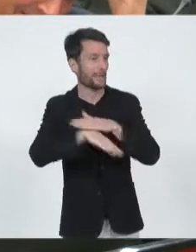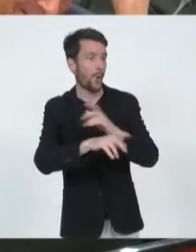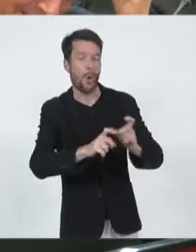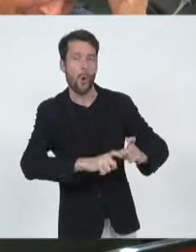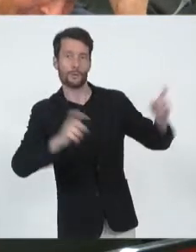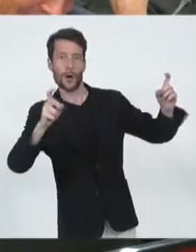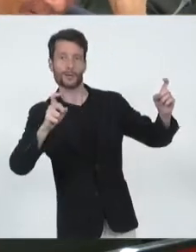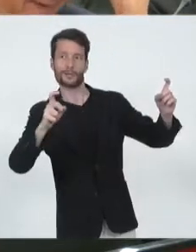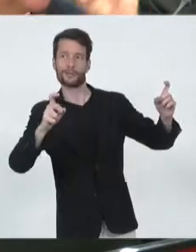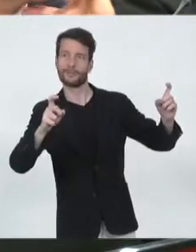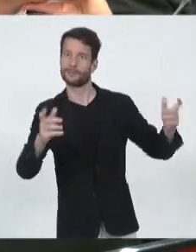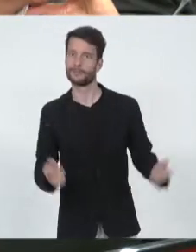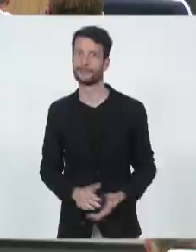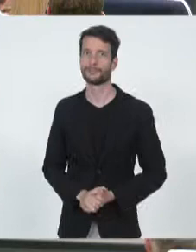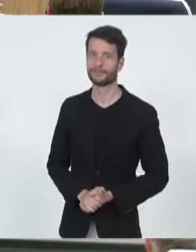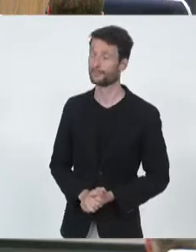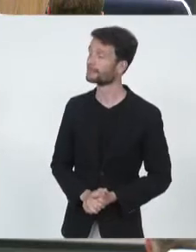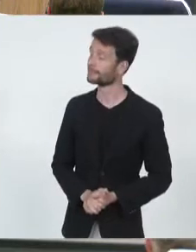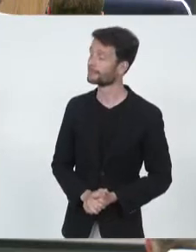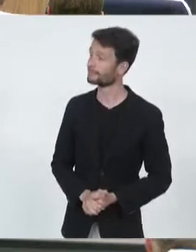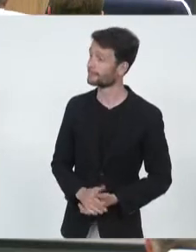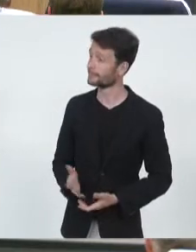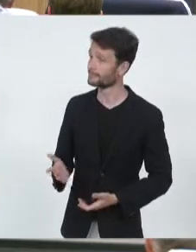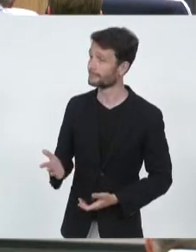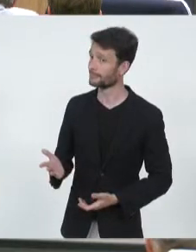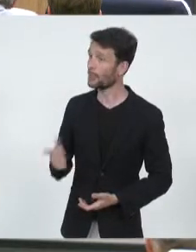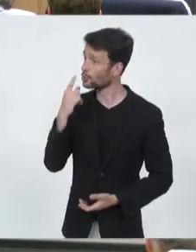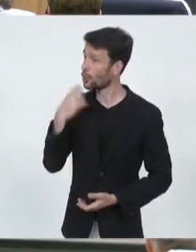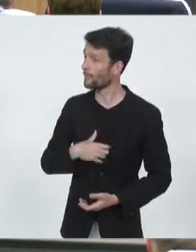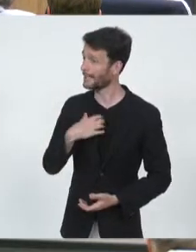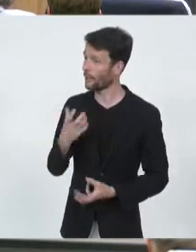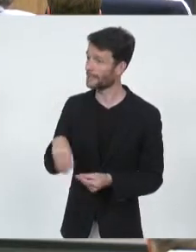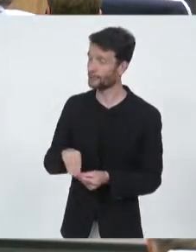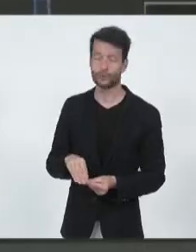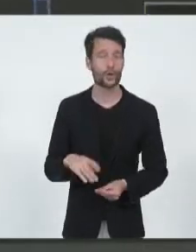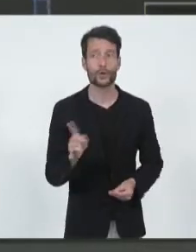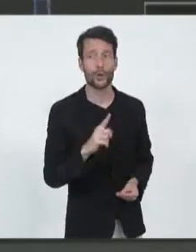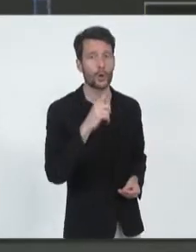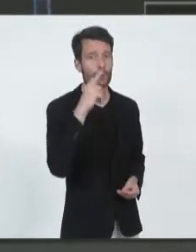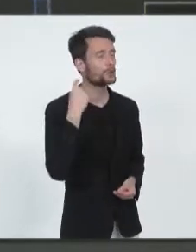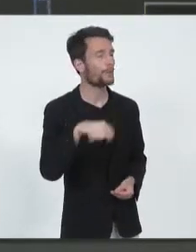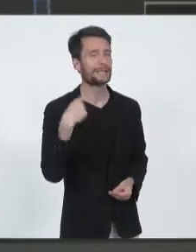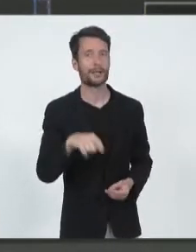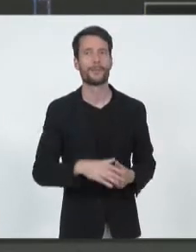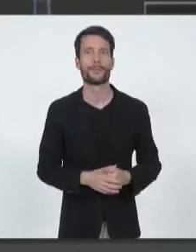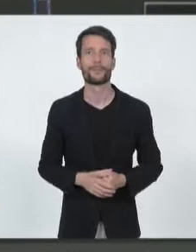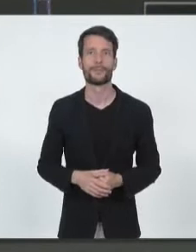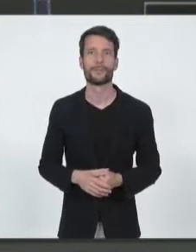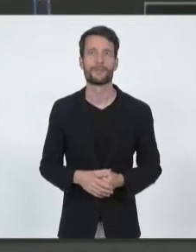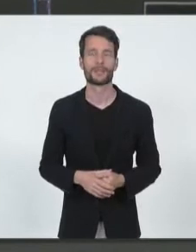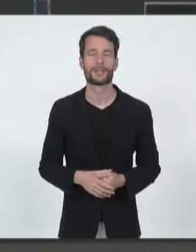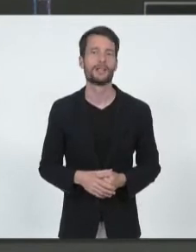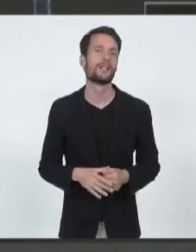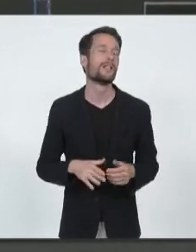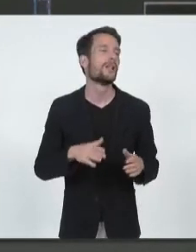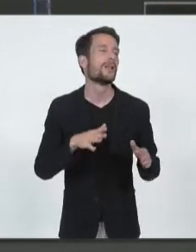Monsieur le prêtre, si vous voulez rajouter des choses. Non, Monsieur le Président, ou alors très rapidement, simplement éclairer peut-être la démarche de